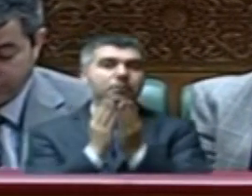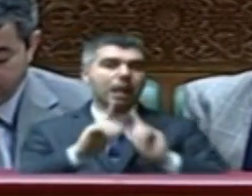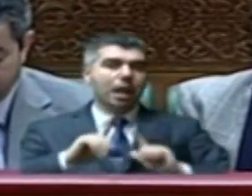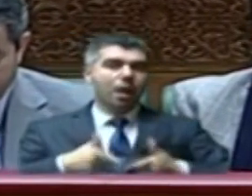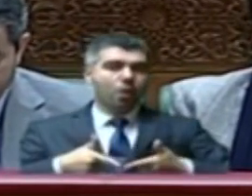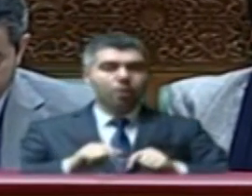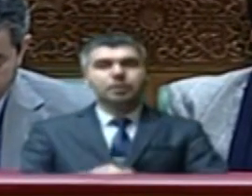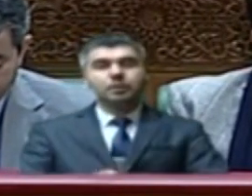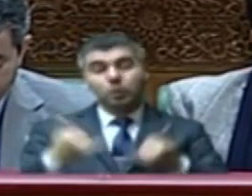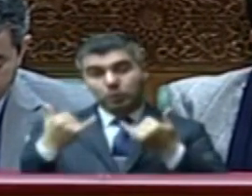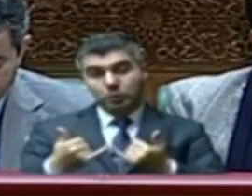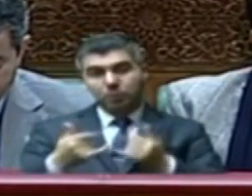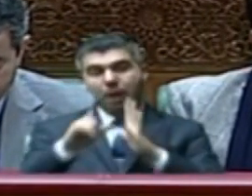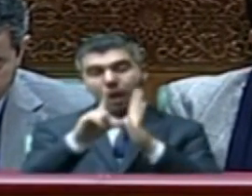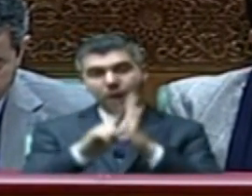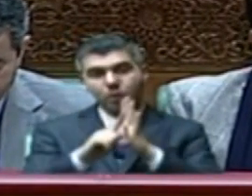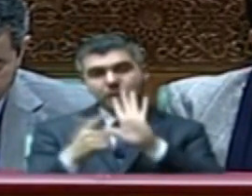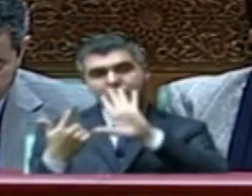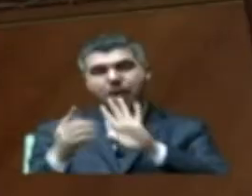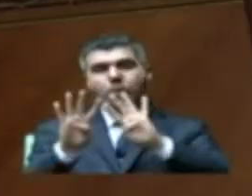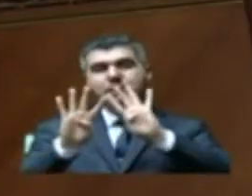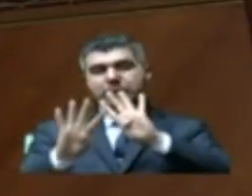اليوم القانون الإطار